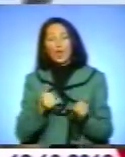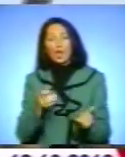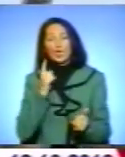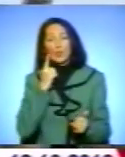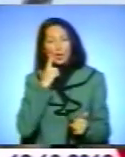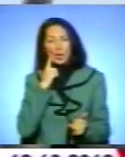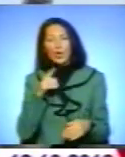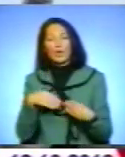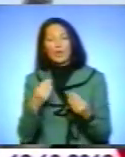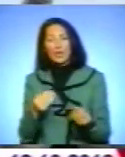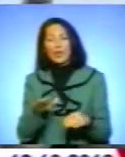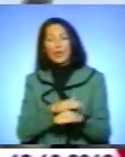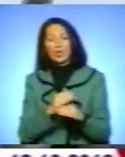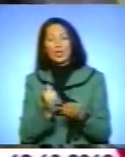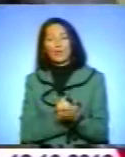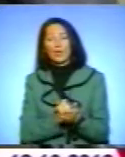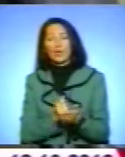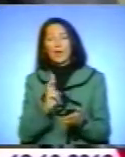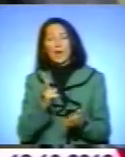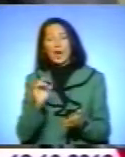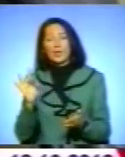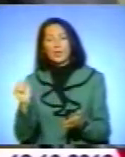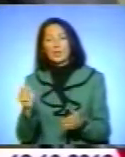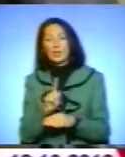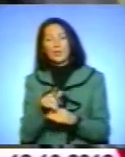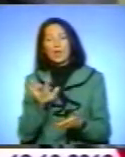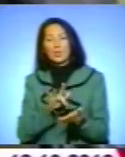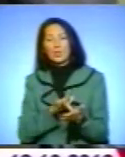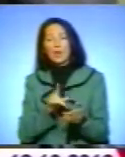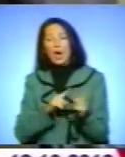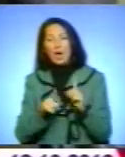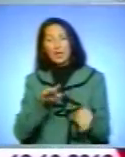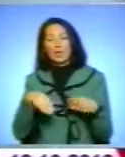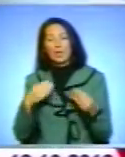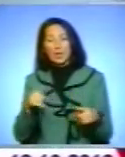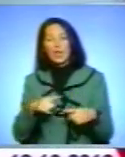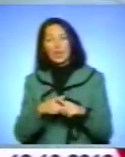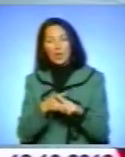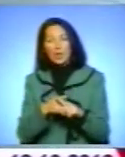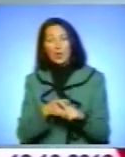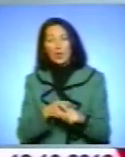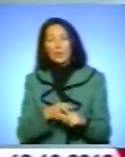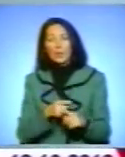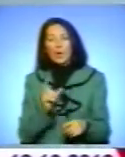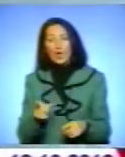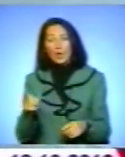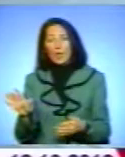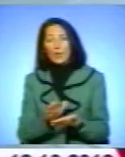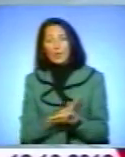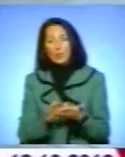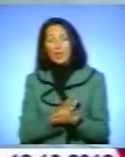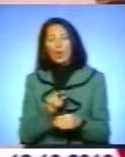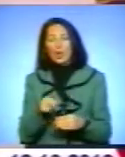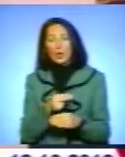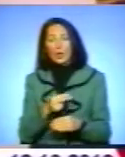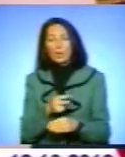благодійний фонд «Карітас». Тернопільська міська рада надала обладнання. Пацієнтів безоплатно лікуватимуть медики Тернопільської міської